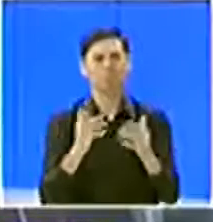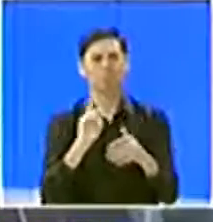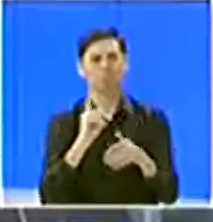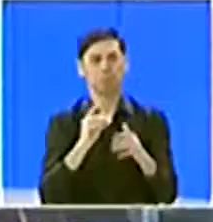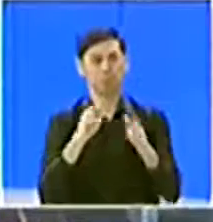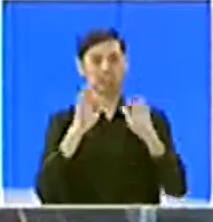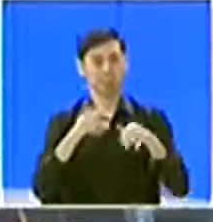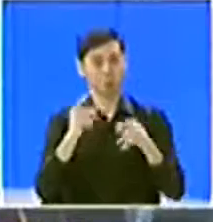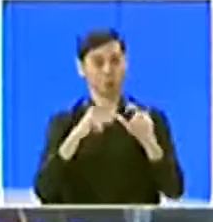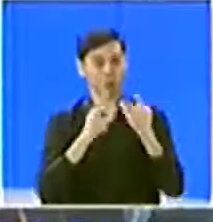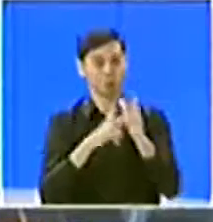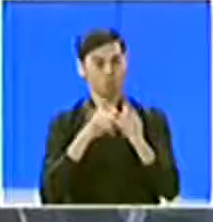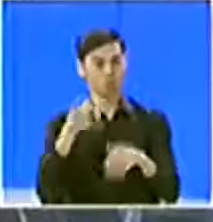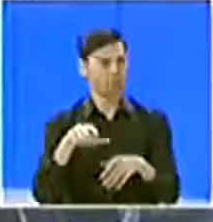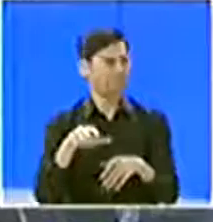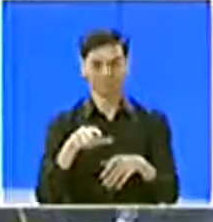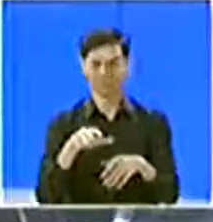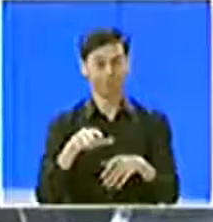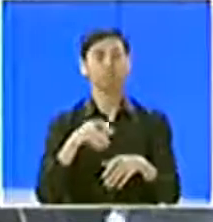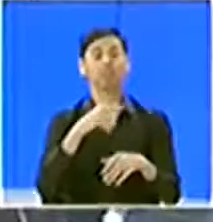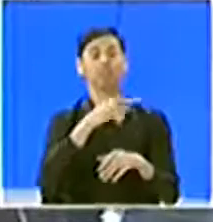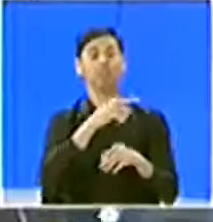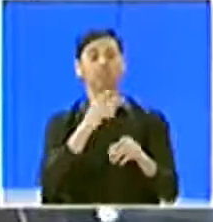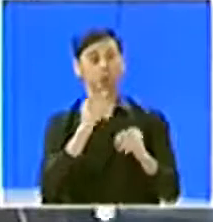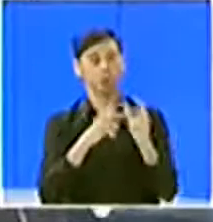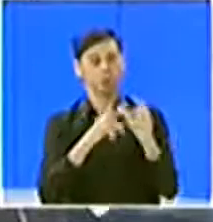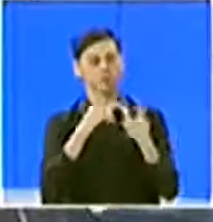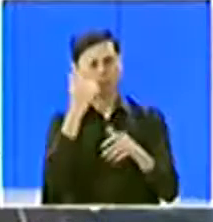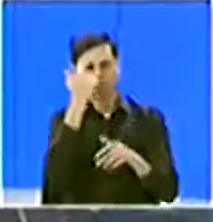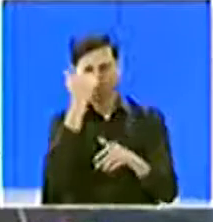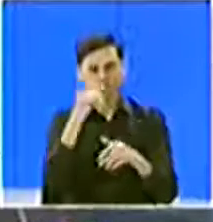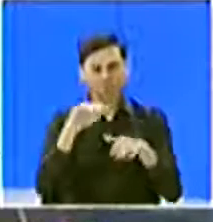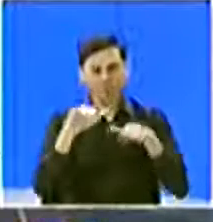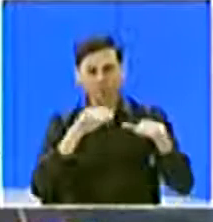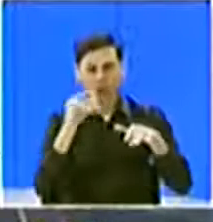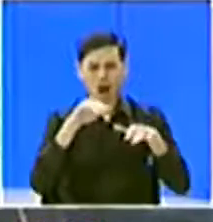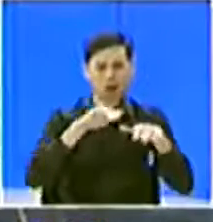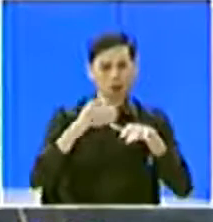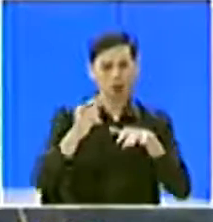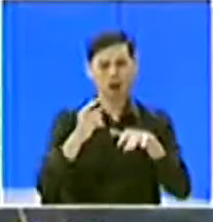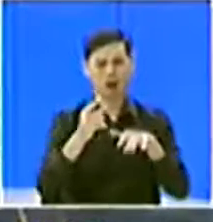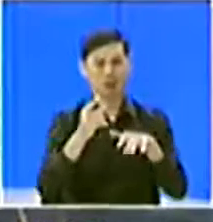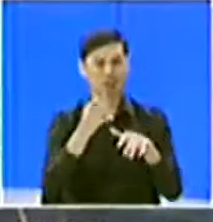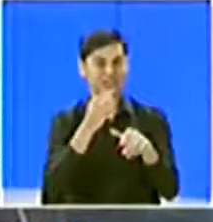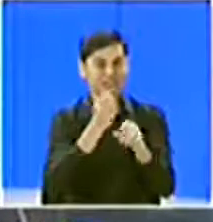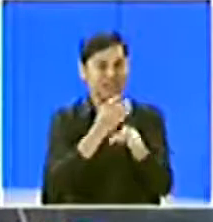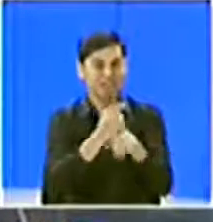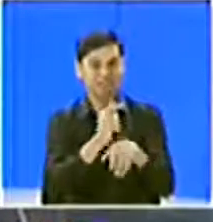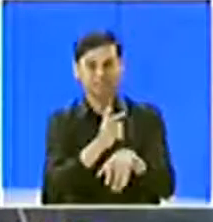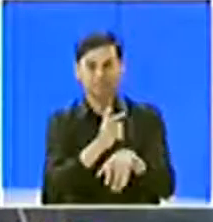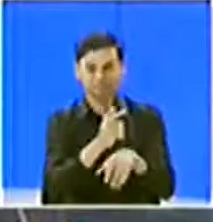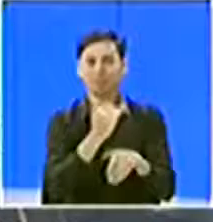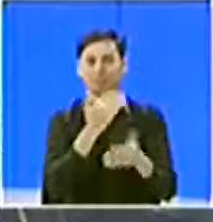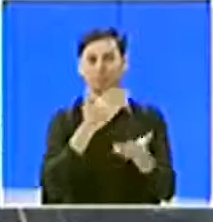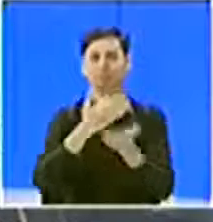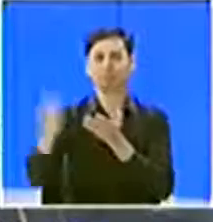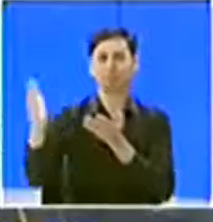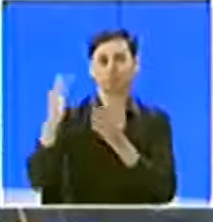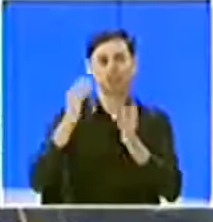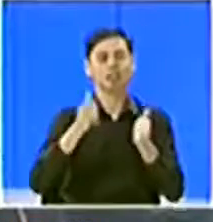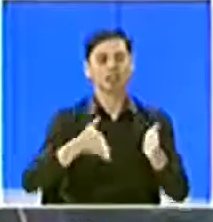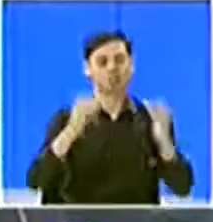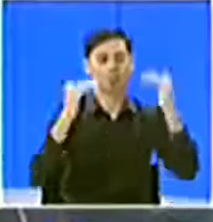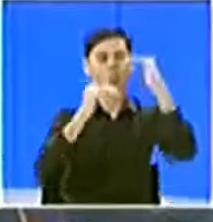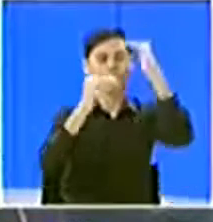tidaklah murah. Penghuni rusun pun harus pintar-pintar mengatur keuangan. Jika tak ingin gagal bawa sewa kontrak dan terancam diusir